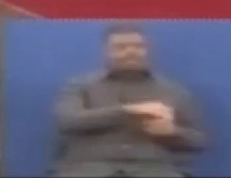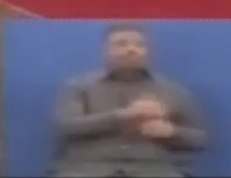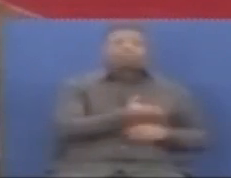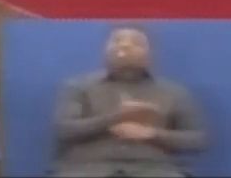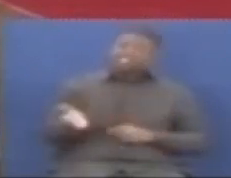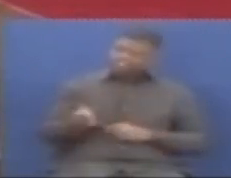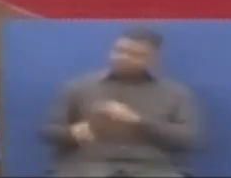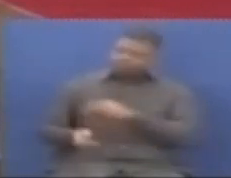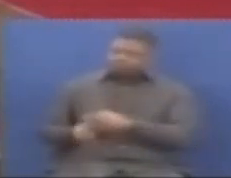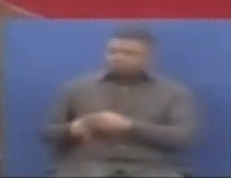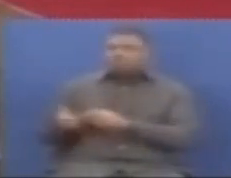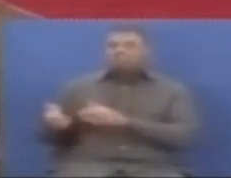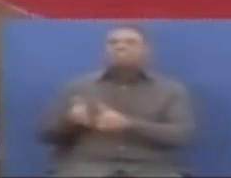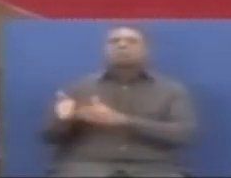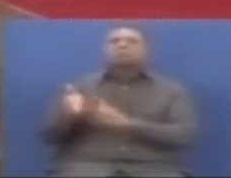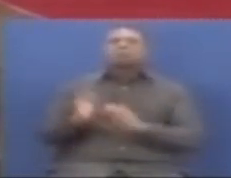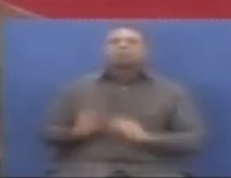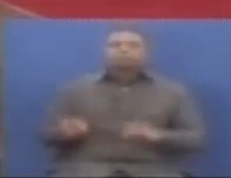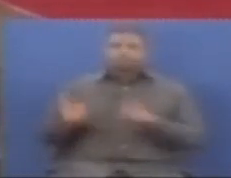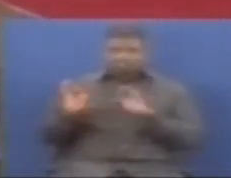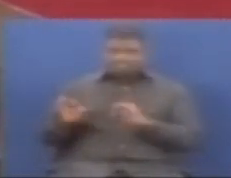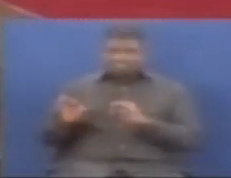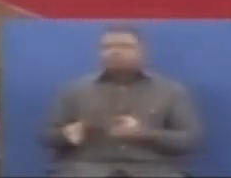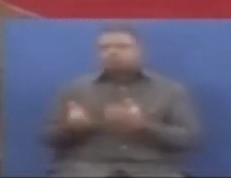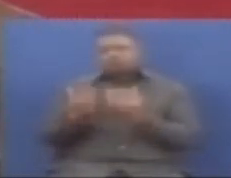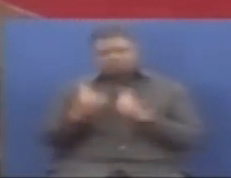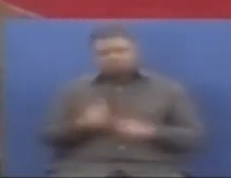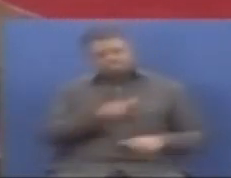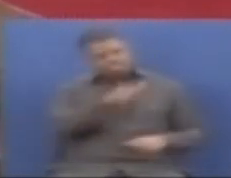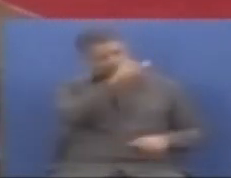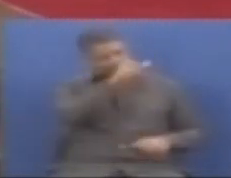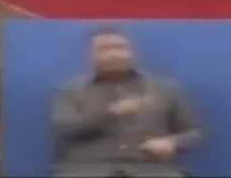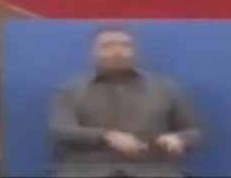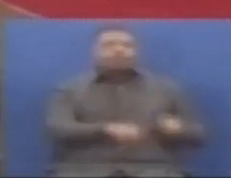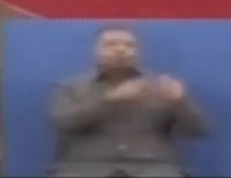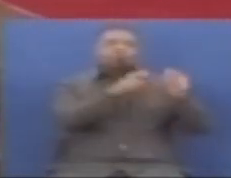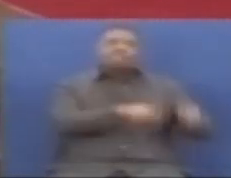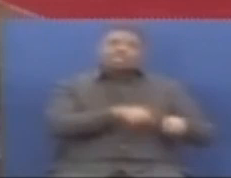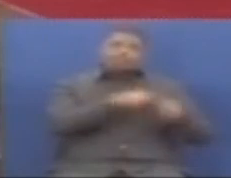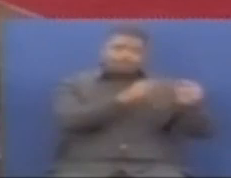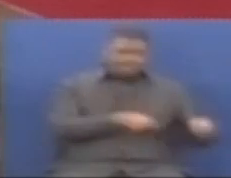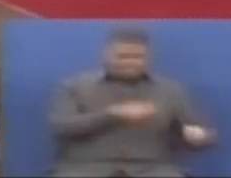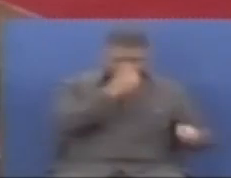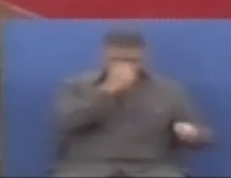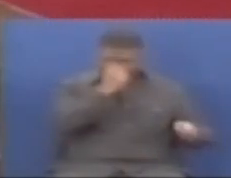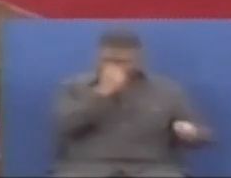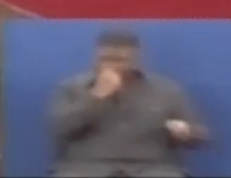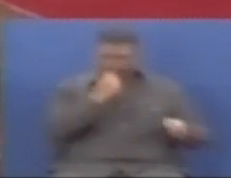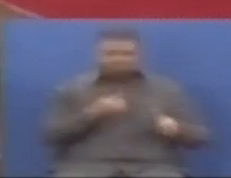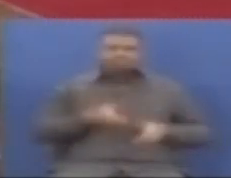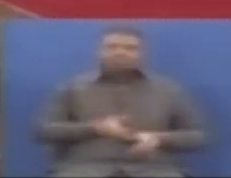utaratibu huu wa stakabadhi ghalani katika mazao ya mahindi na mpunga kwenye nyanda za juu kusini?